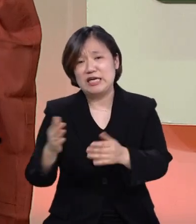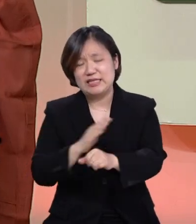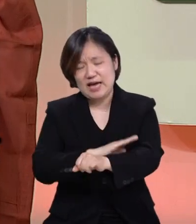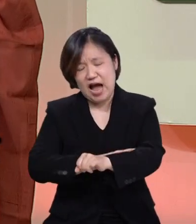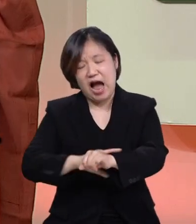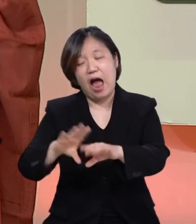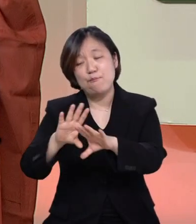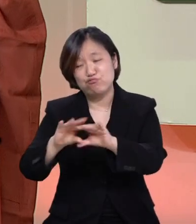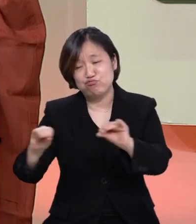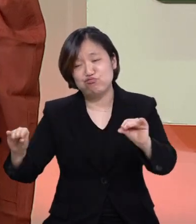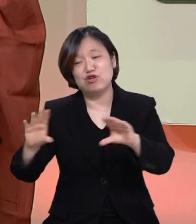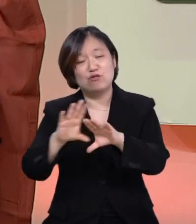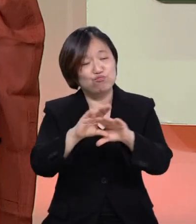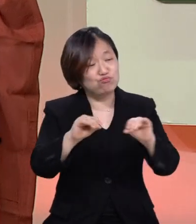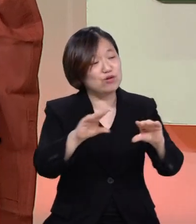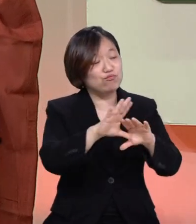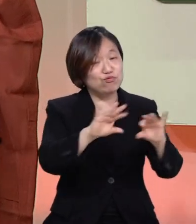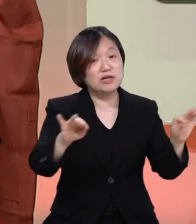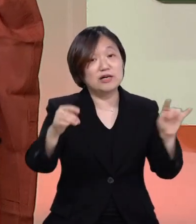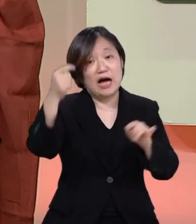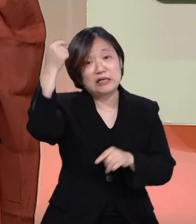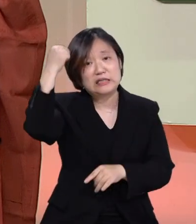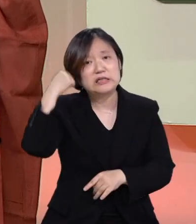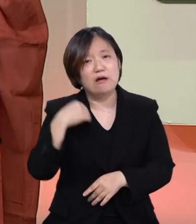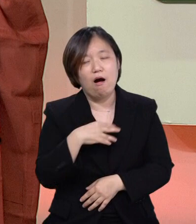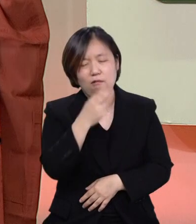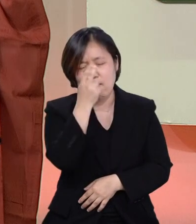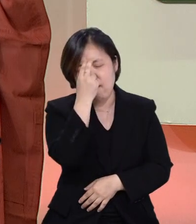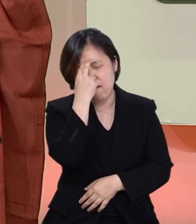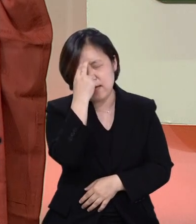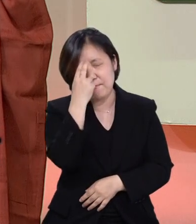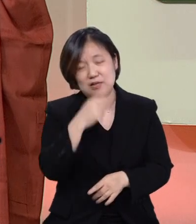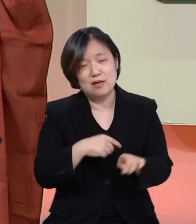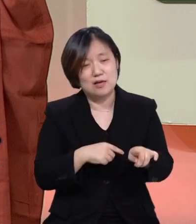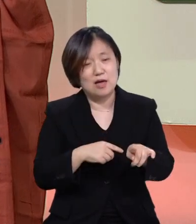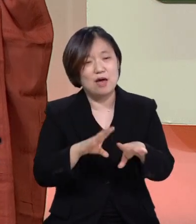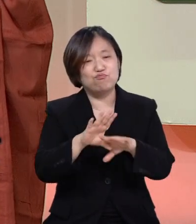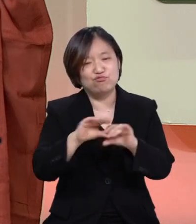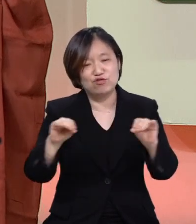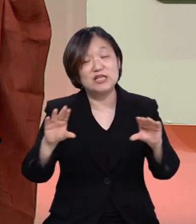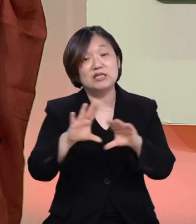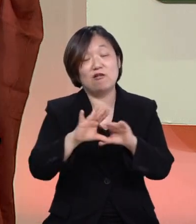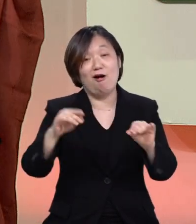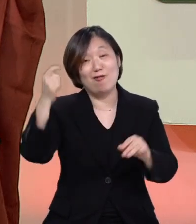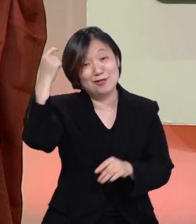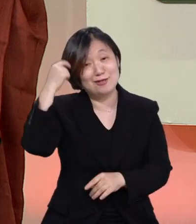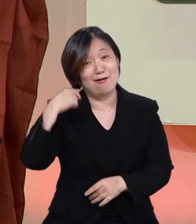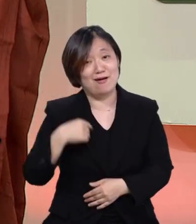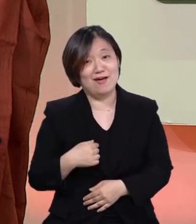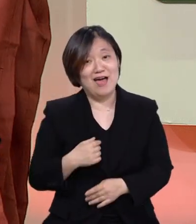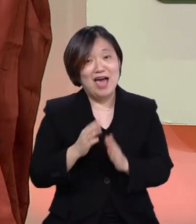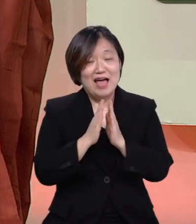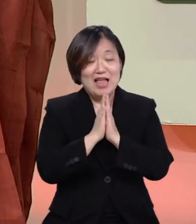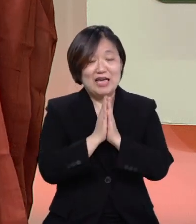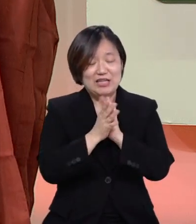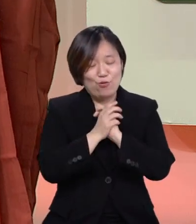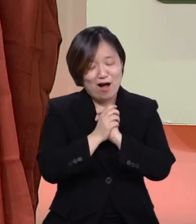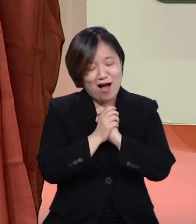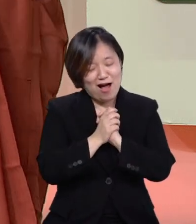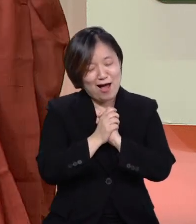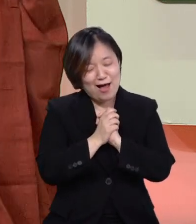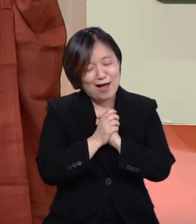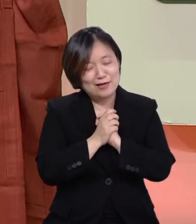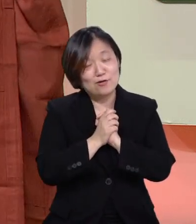걸 느꼈습니다 주변에 골치 아팠던 일들이 기도를 간절히 하면서 점점 일들이